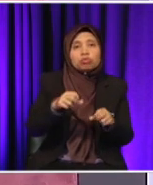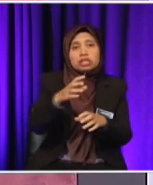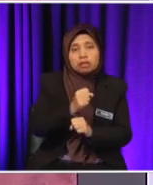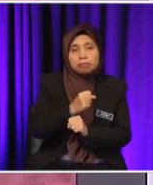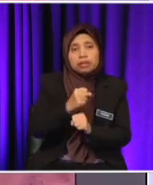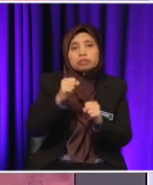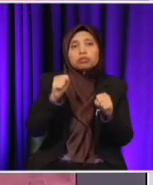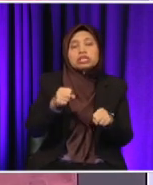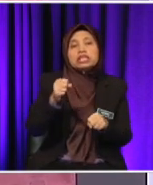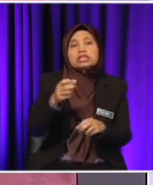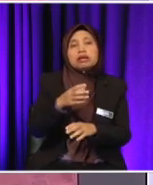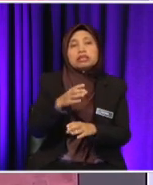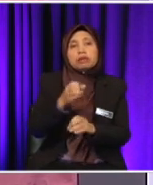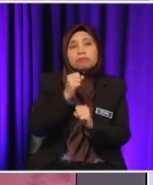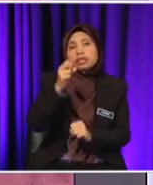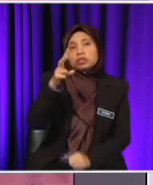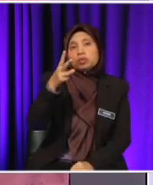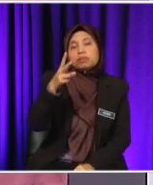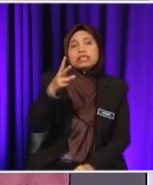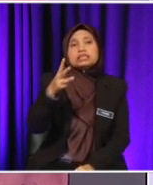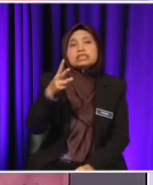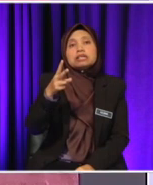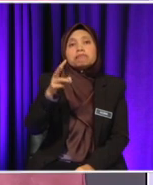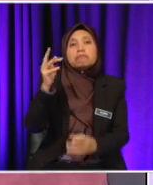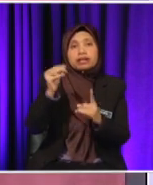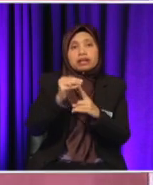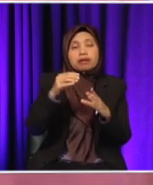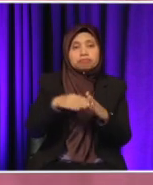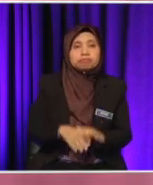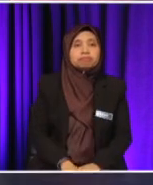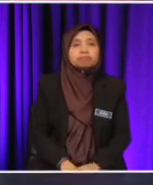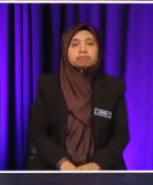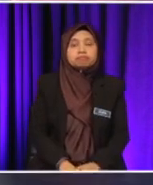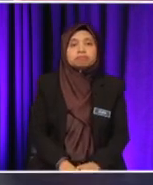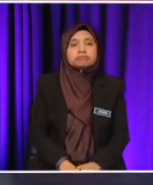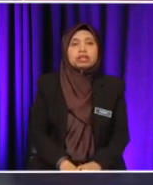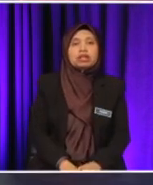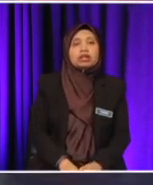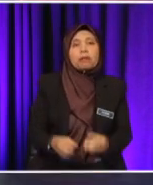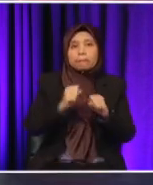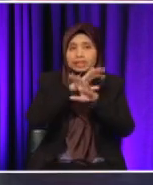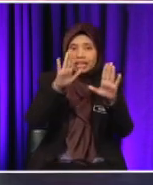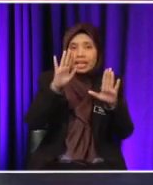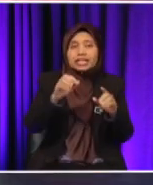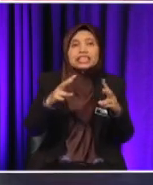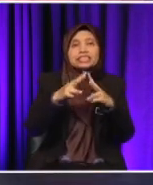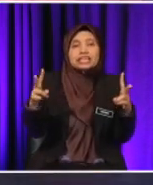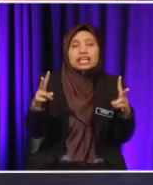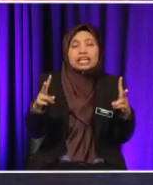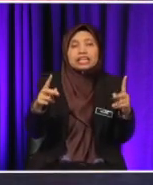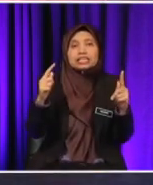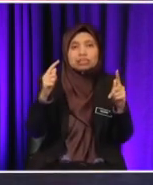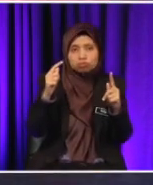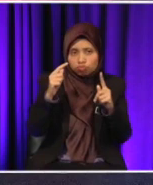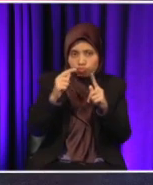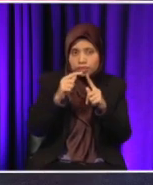pantun 12 maka dalam pertanyaan itu penerangan yang sangat tepat